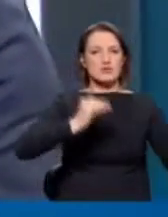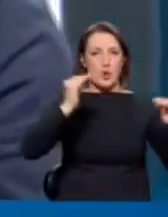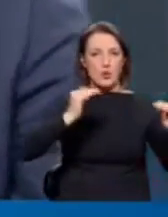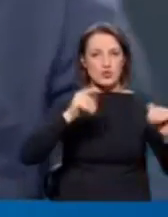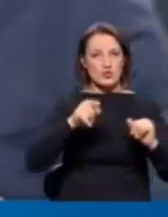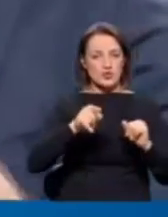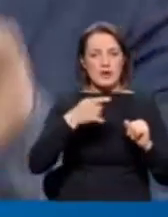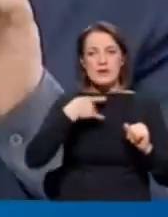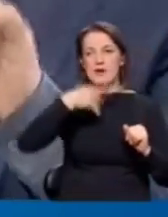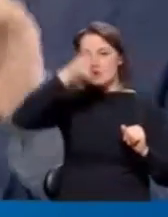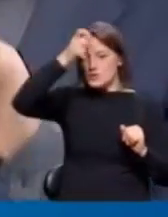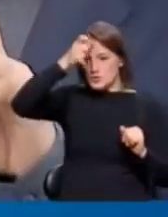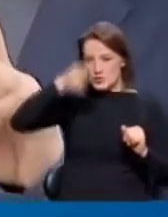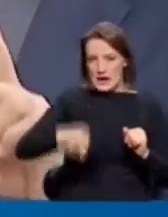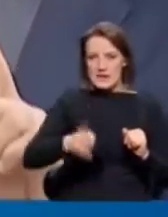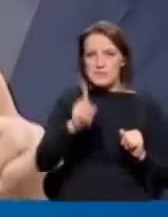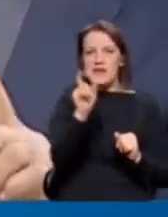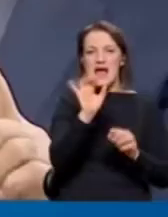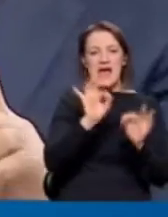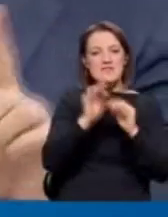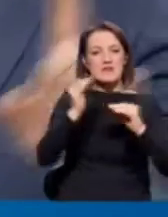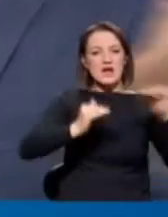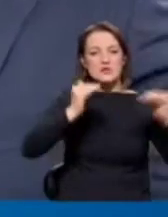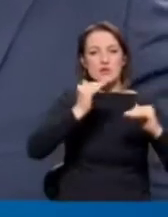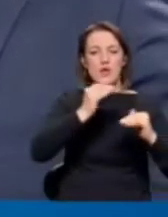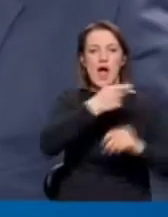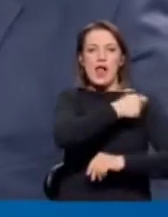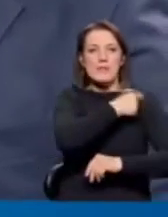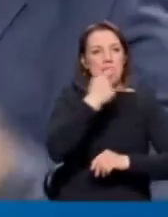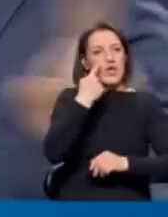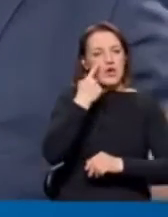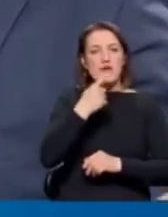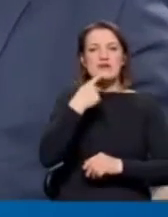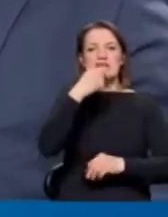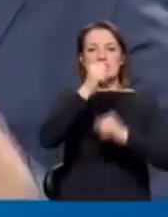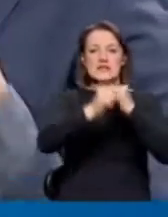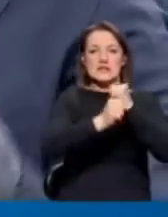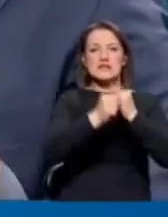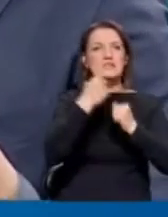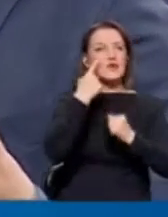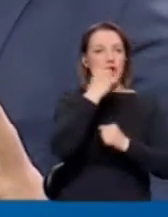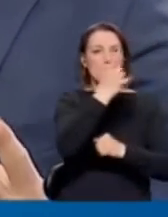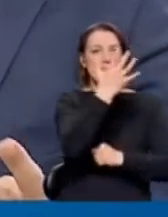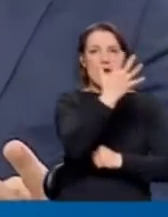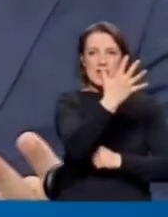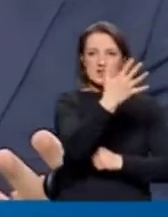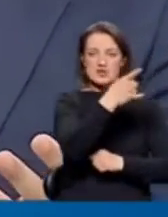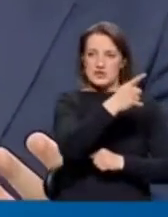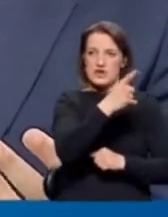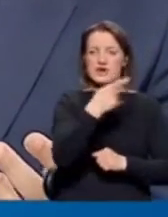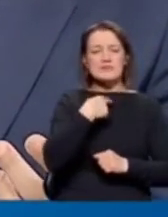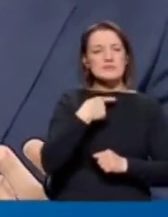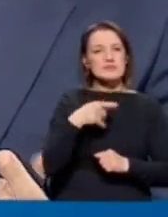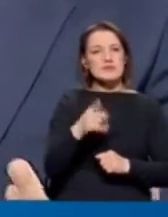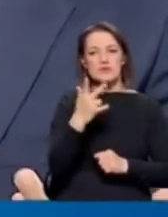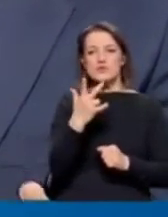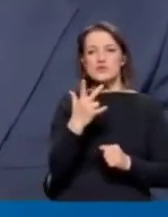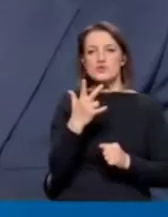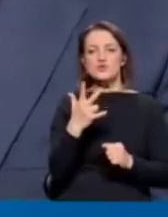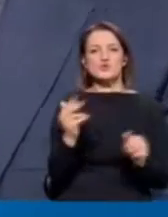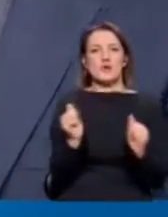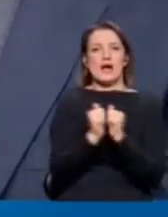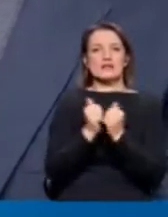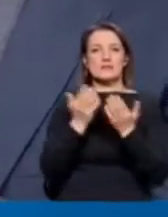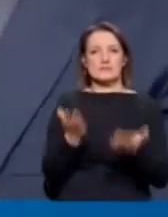katı bak senin bir aylık Enflasyonun Almanya'daki yıllık Enflasyonun Üç katı de ona Eyvah